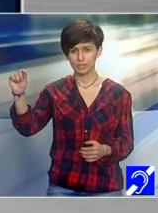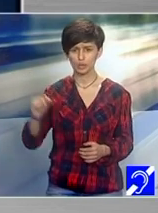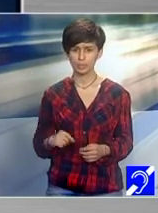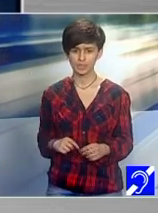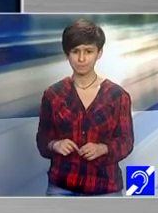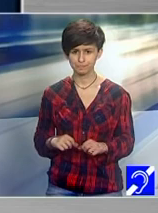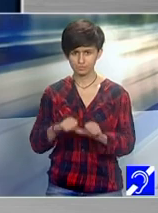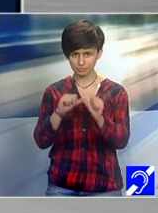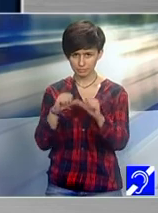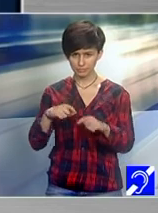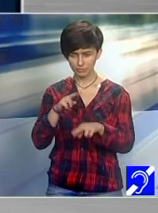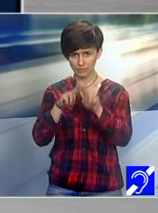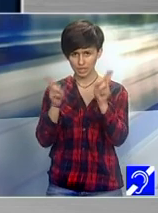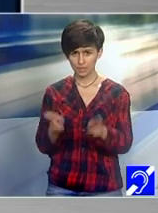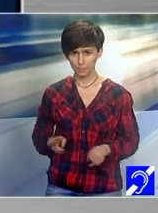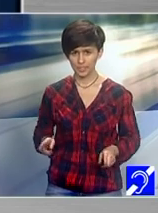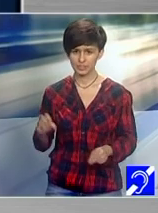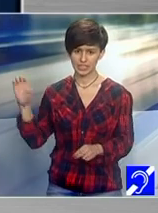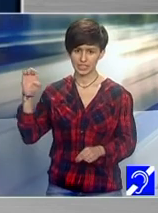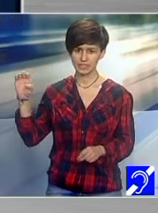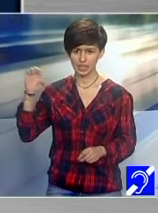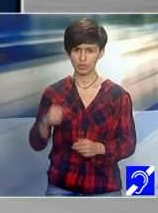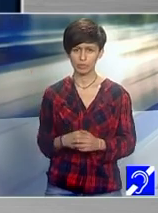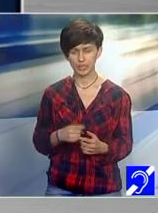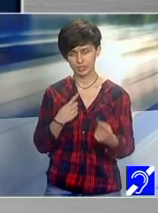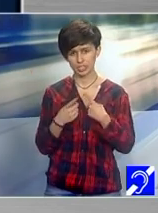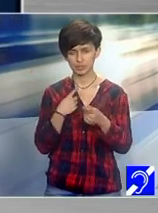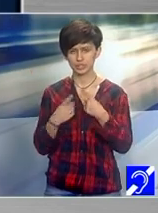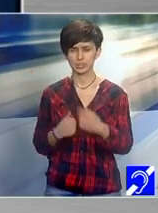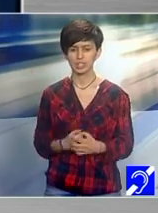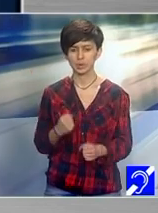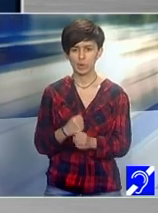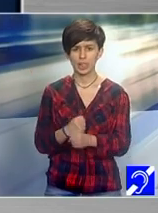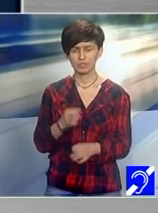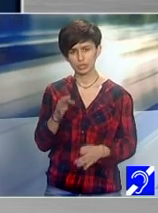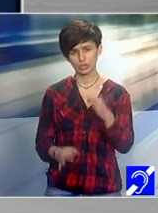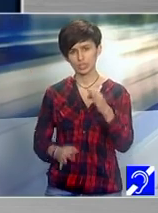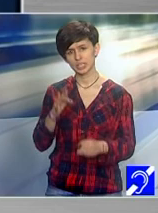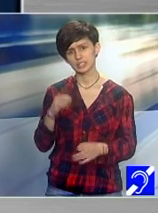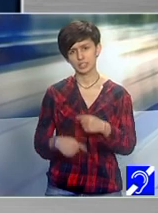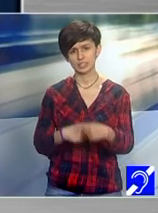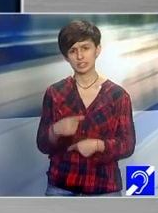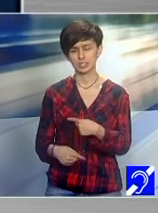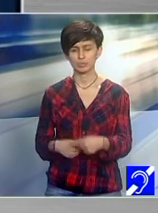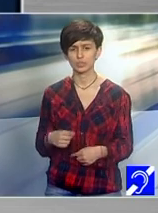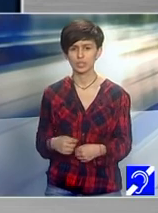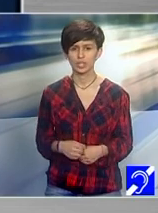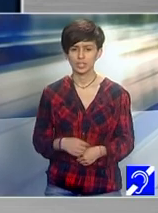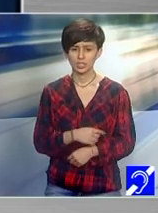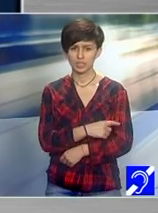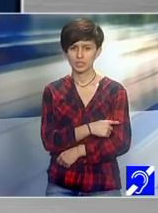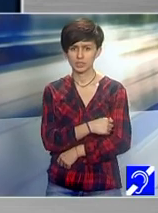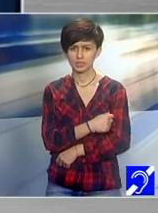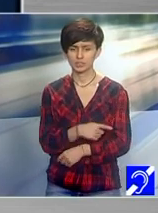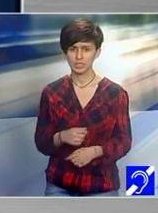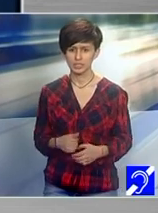comparate sanitare. Ce se întâmplă în Franța, în Anglia, de ce merge acolo și nu merge aici. Doi la mână. Am făcut o analiză a sistemului sanitar pe toată perioada istorică de la